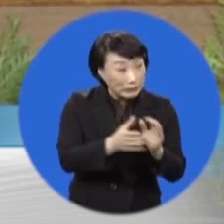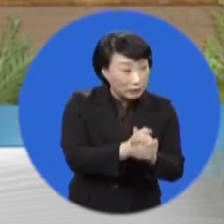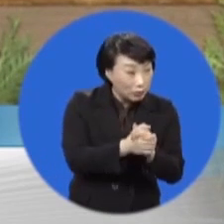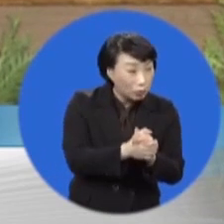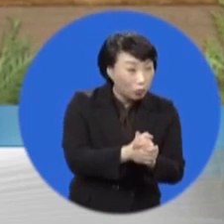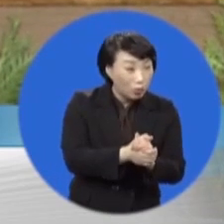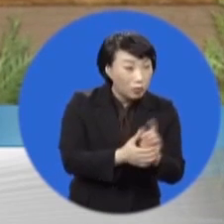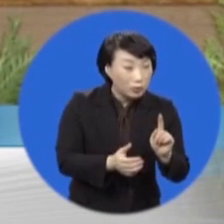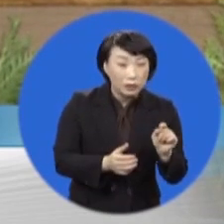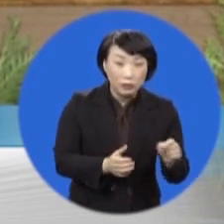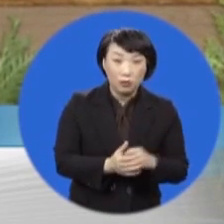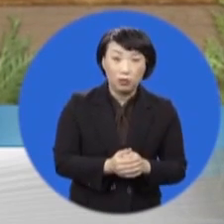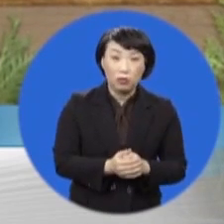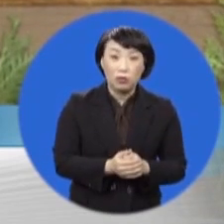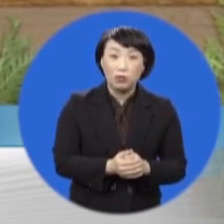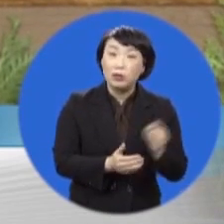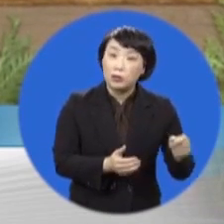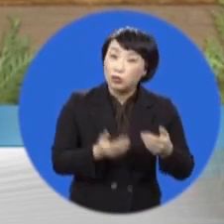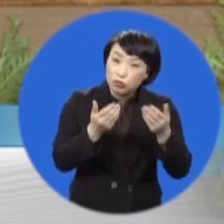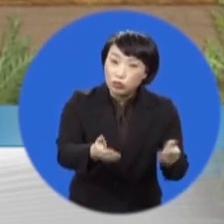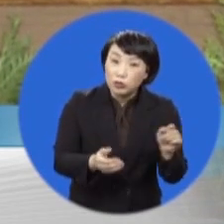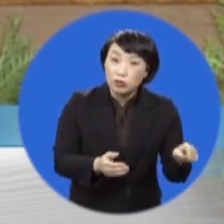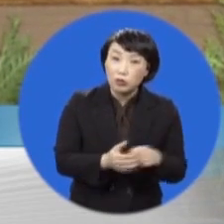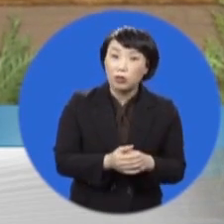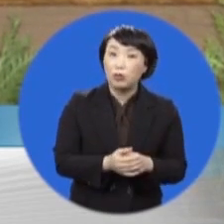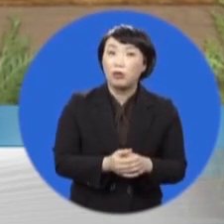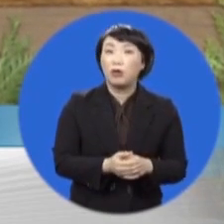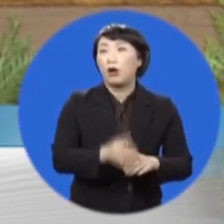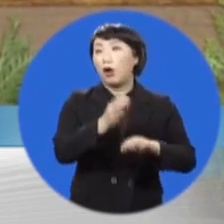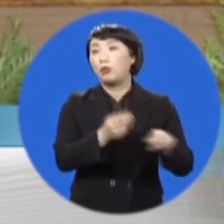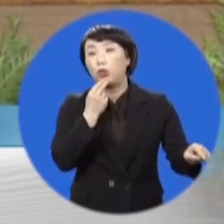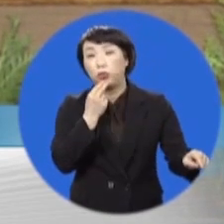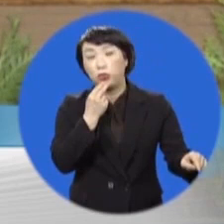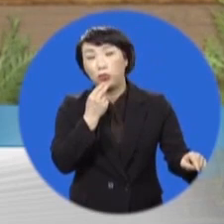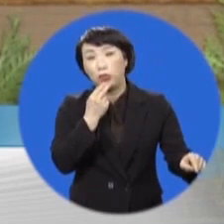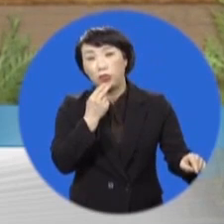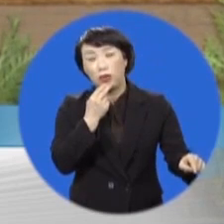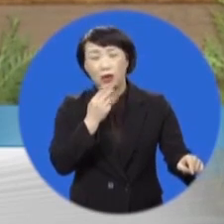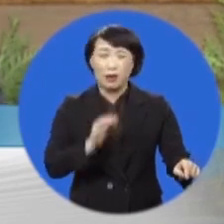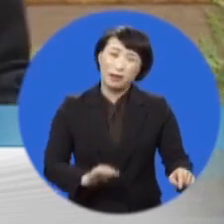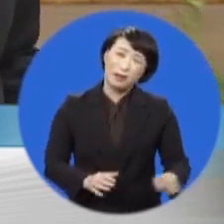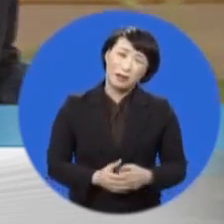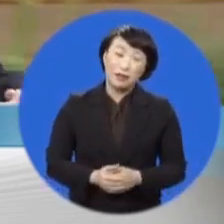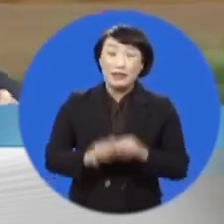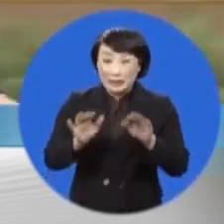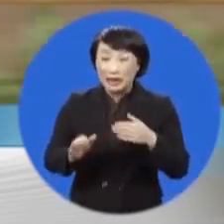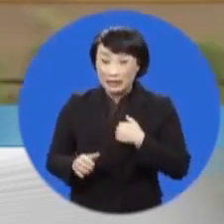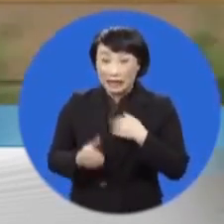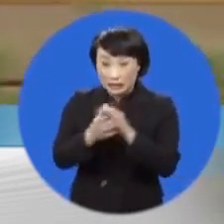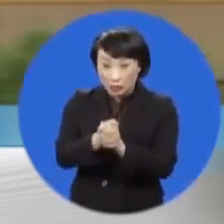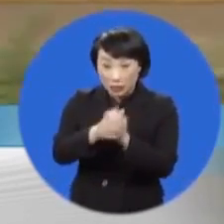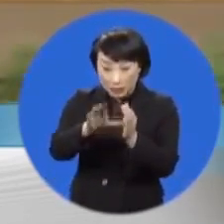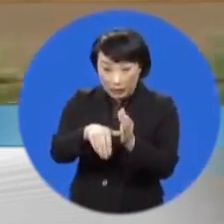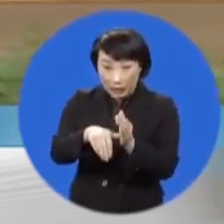카메 엄청난 기우 블 최신 것에 대해서 감사 아니 좀 자 내가 기동할